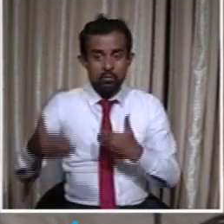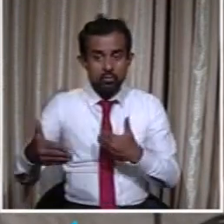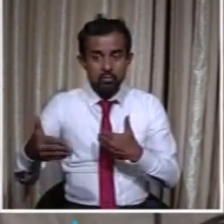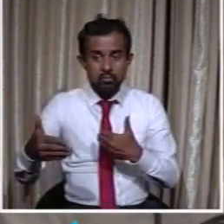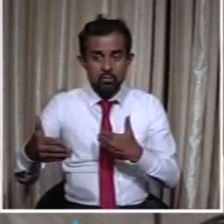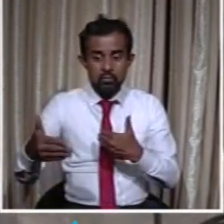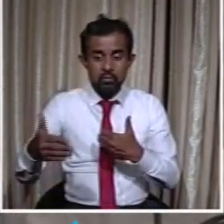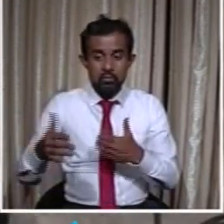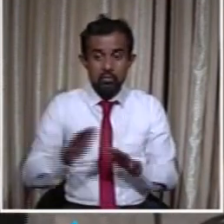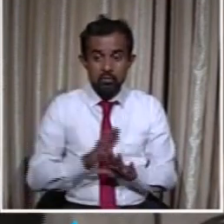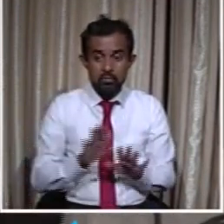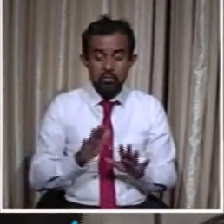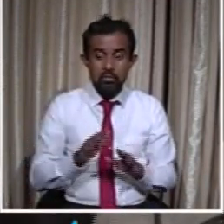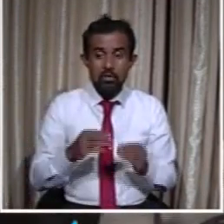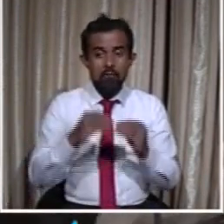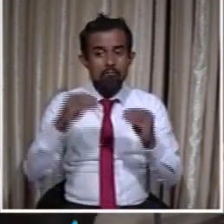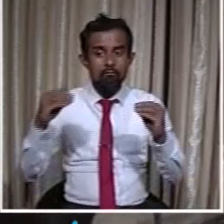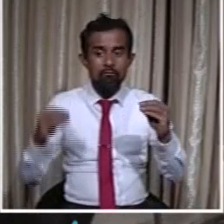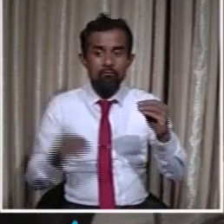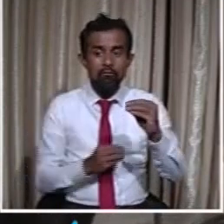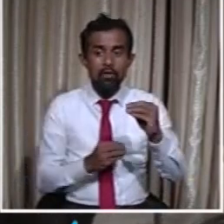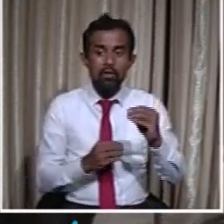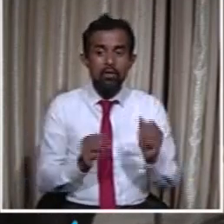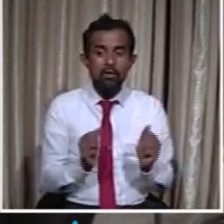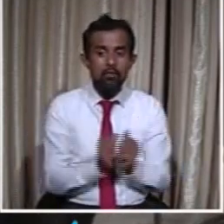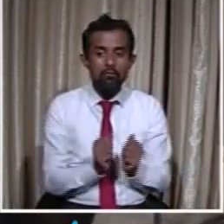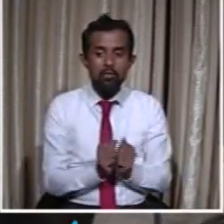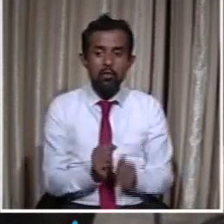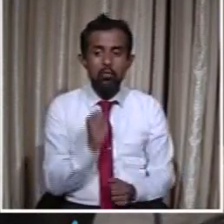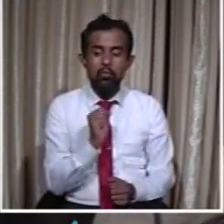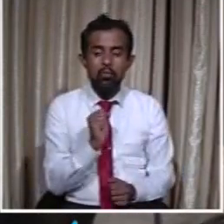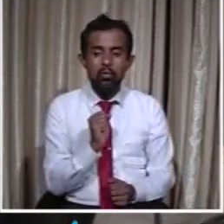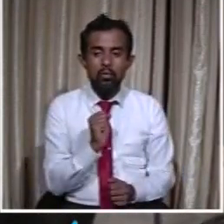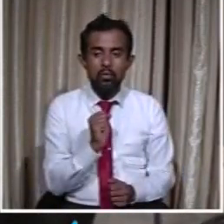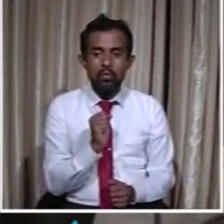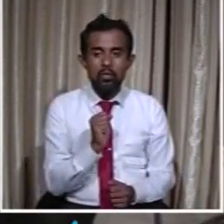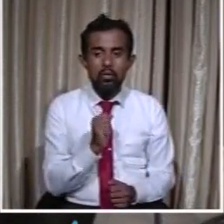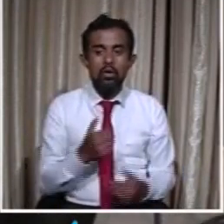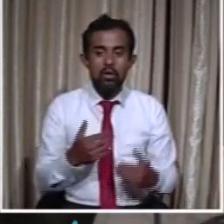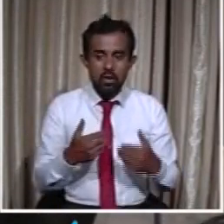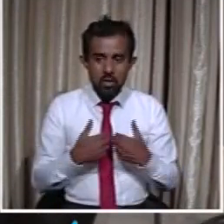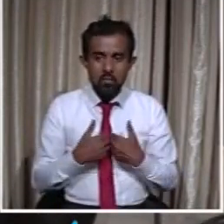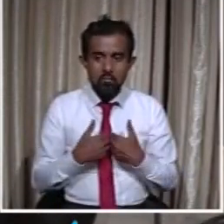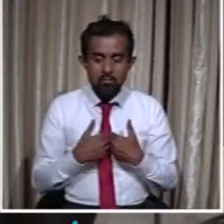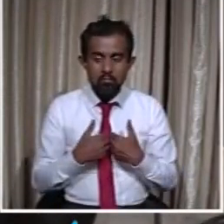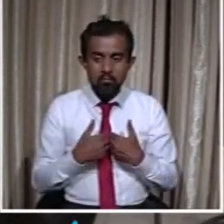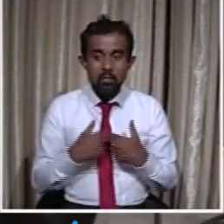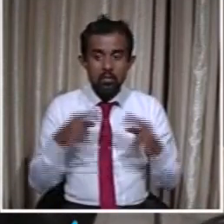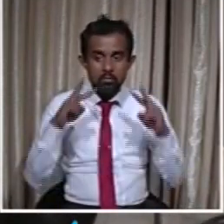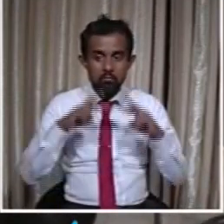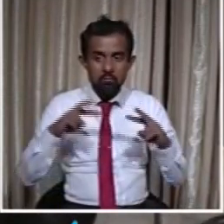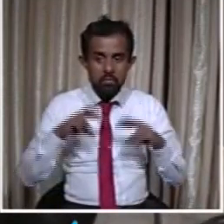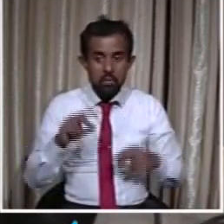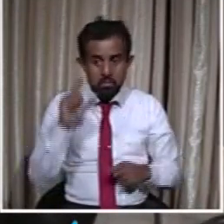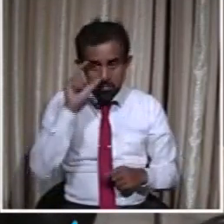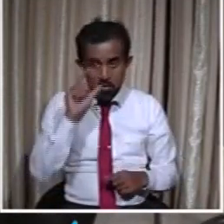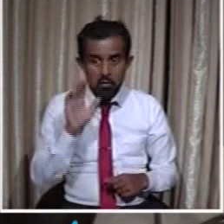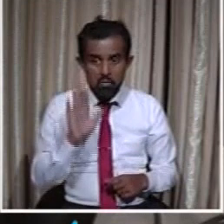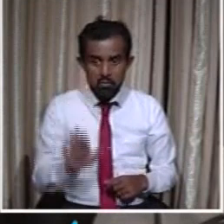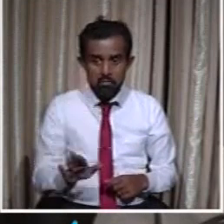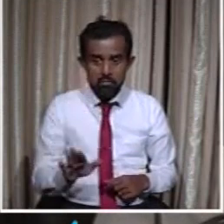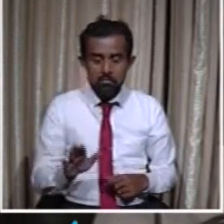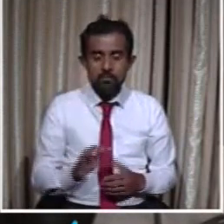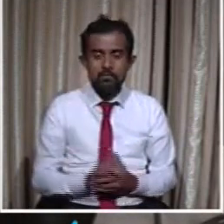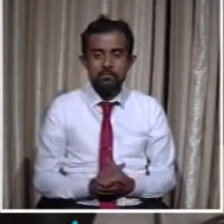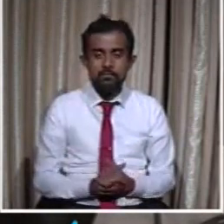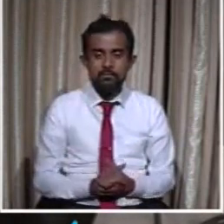என்ன என்பதை நாங்கள் தொடர்ச்சியாக ஆராய்ந்து அதன் பிற்பாடு ஒரு முடிவுக்கு செல்ல வேண்டும். தொடர்ச்சியாக